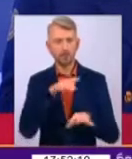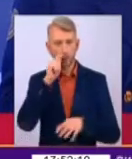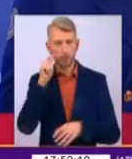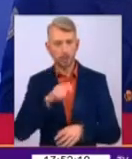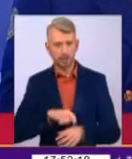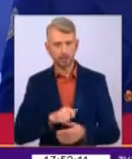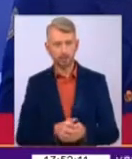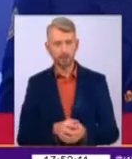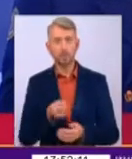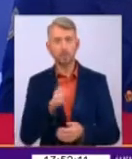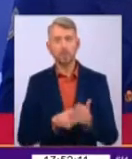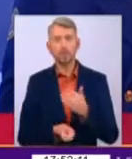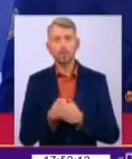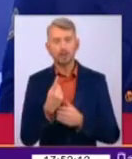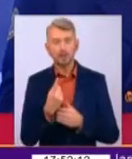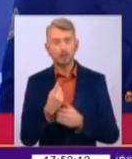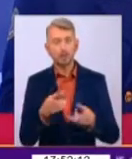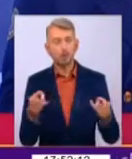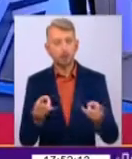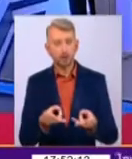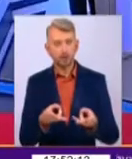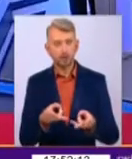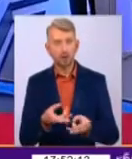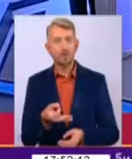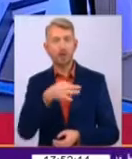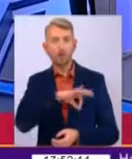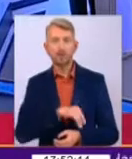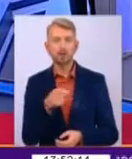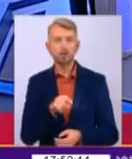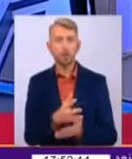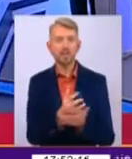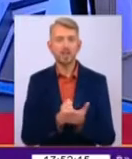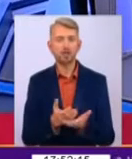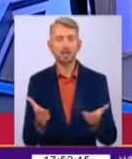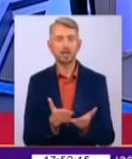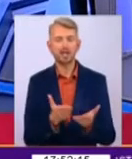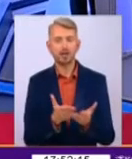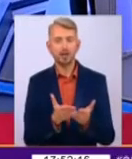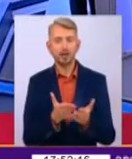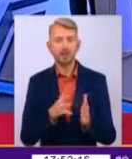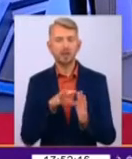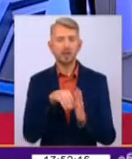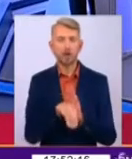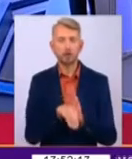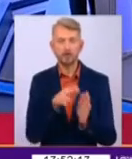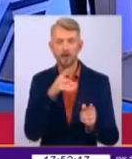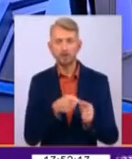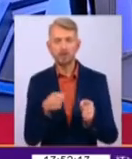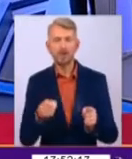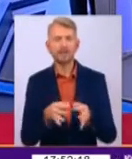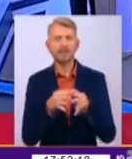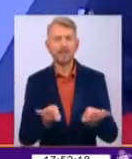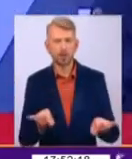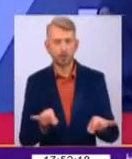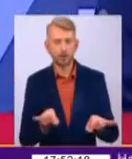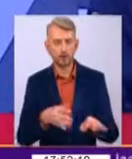України, то виникла необхідність використати той резерв, який закладувався під час незалежності,